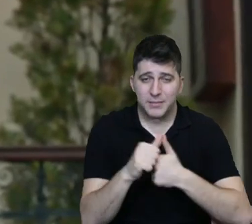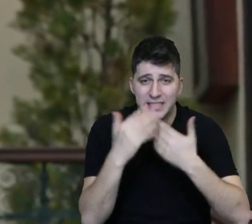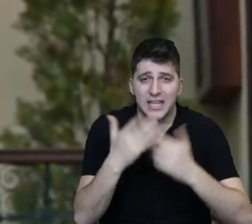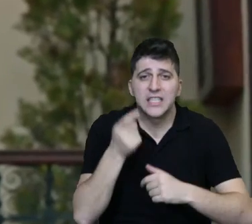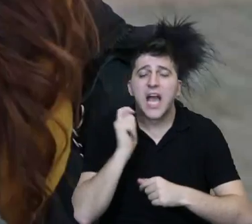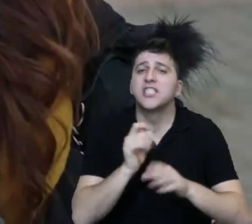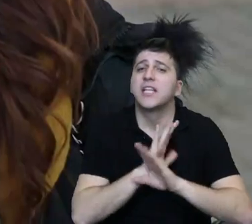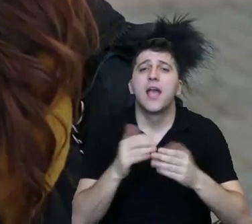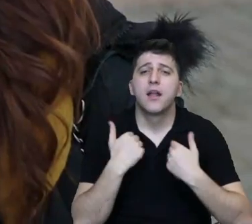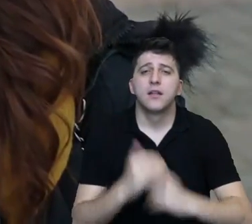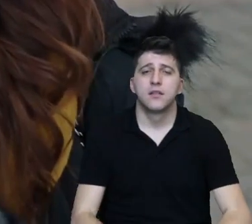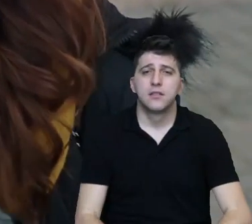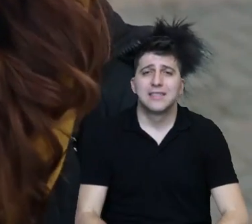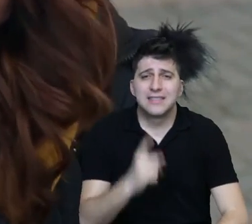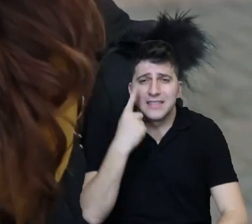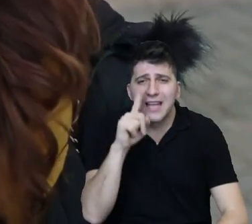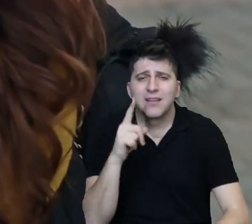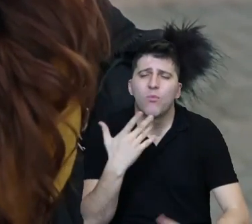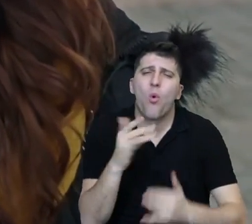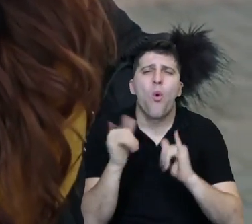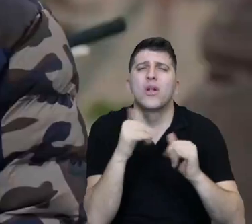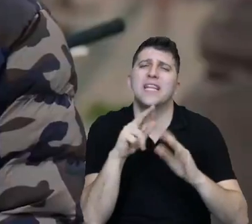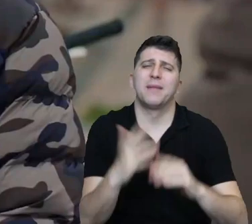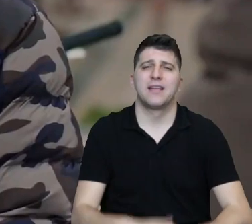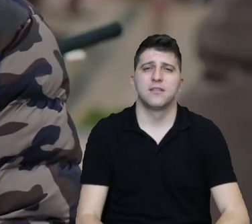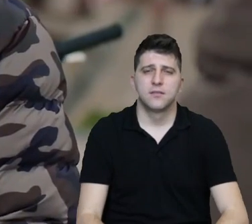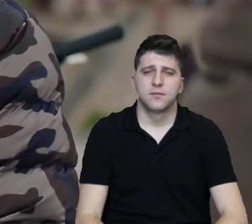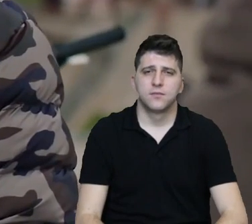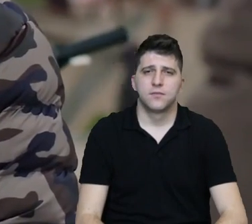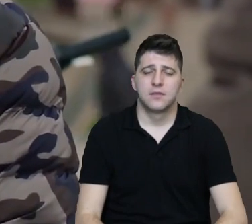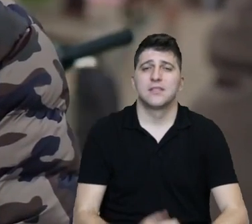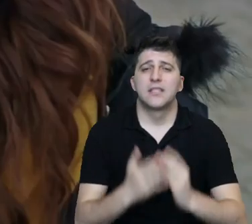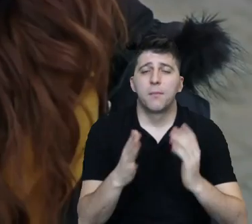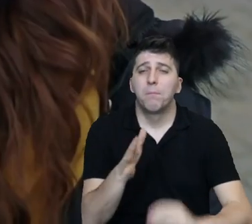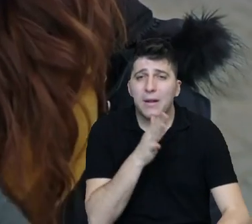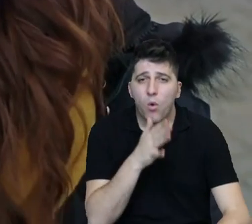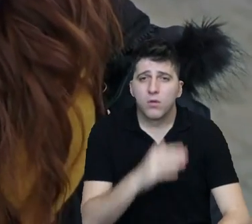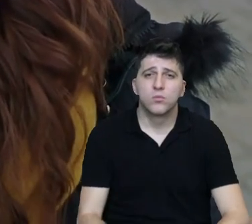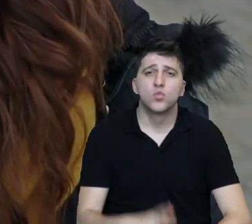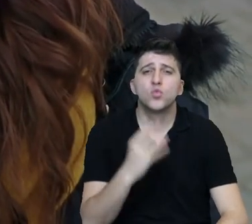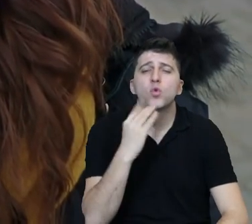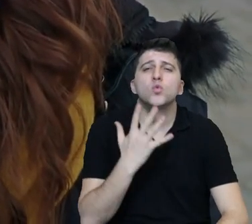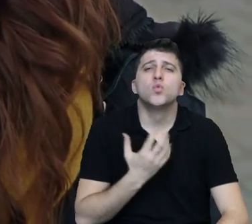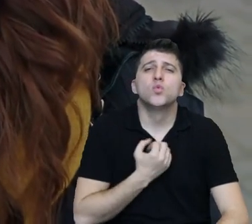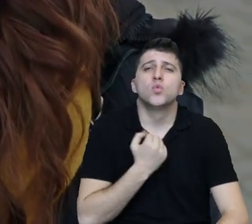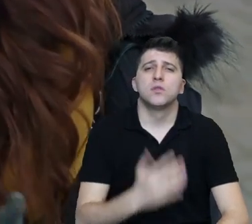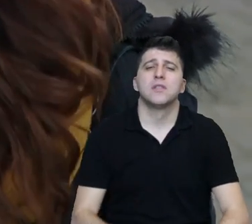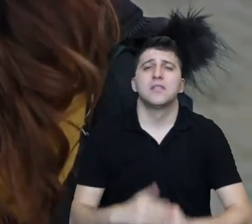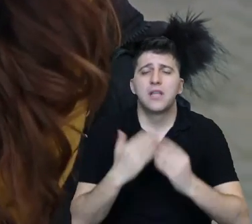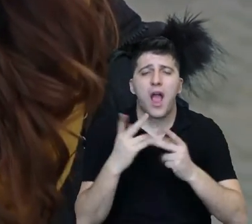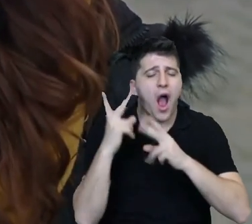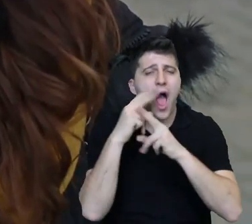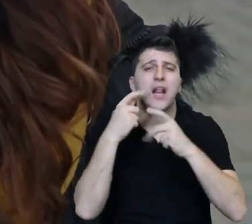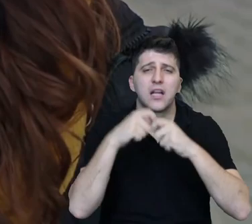zaten gerçek değil. Sadece evcilik oyunu. Yani biliyorum çok üzüldün. Yani